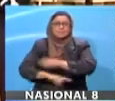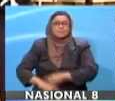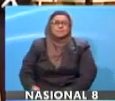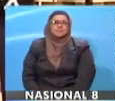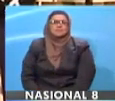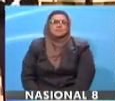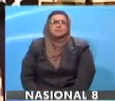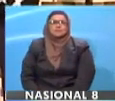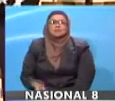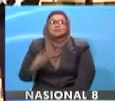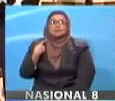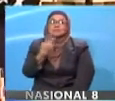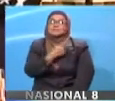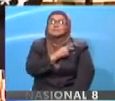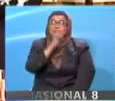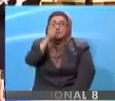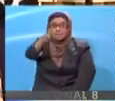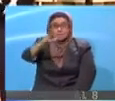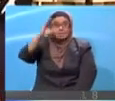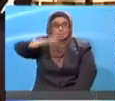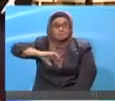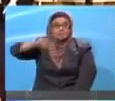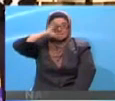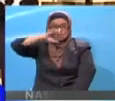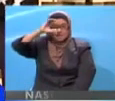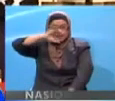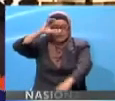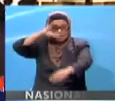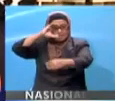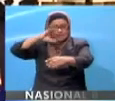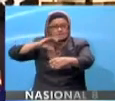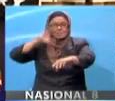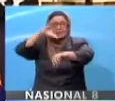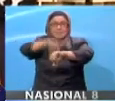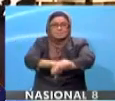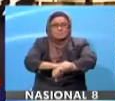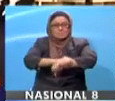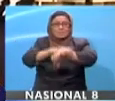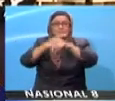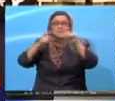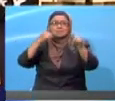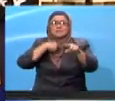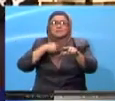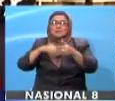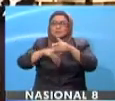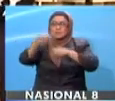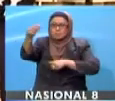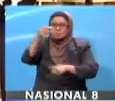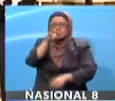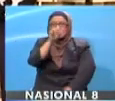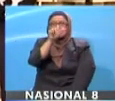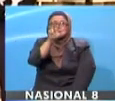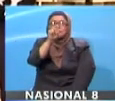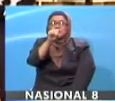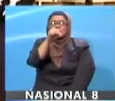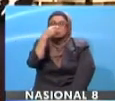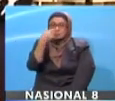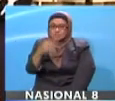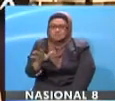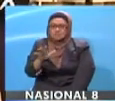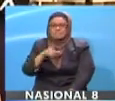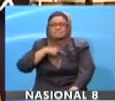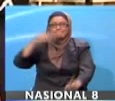Kita akan mencarilah ya pesalah-pesalah jalan raya yang telah dikeluarkan waran tangkap untuk